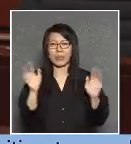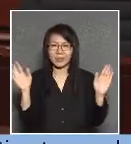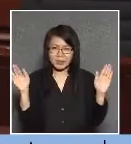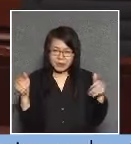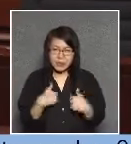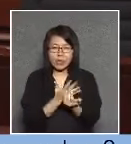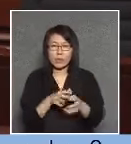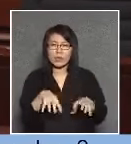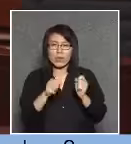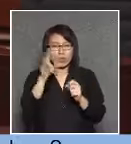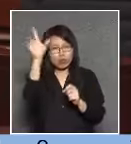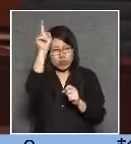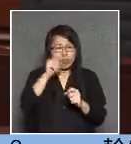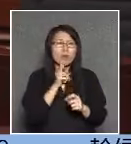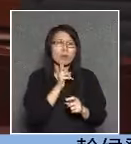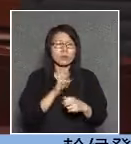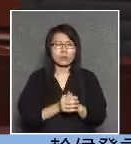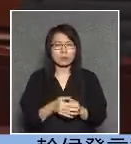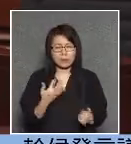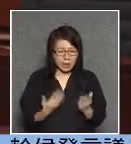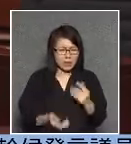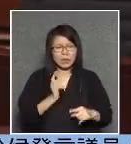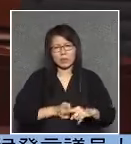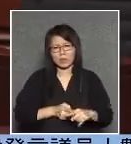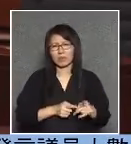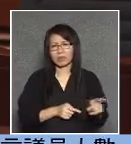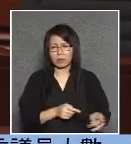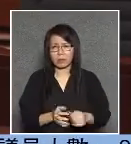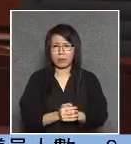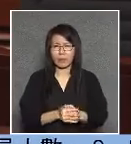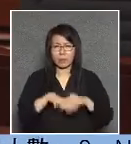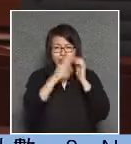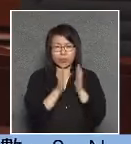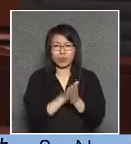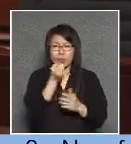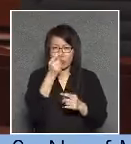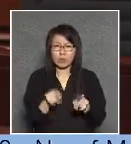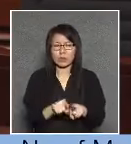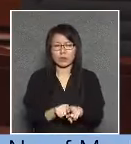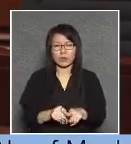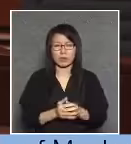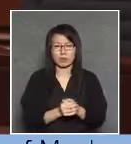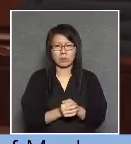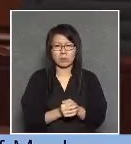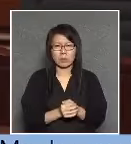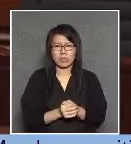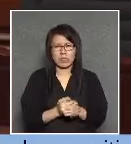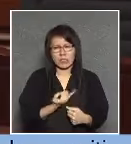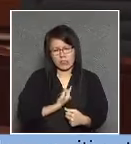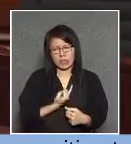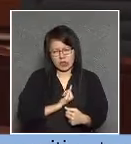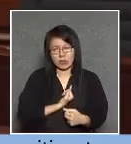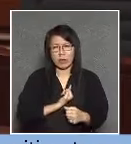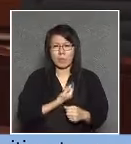者，但實際上他們是令我們全香港一起跟他受苦受難。